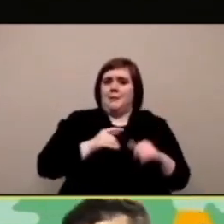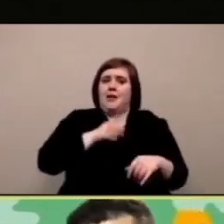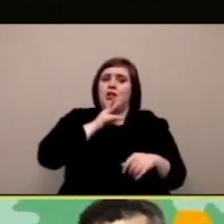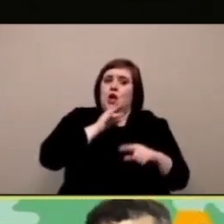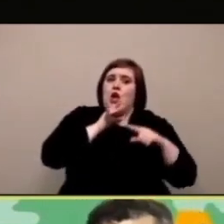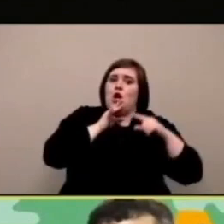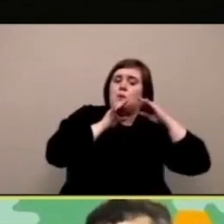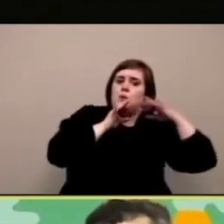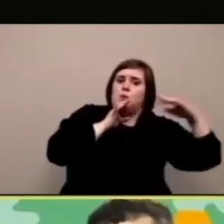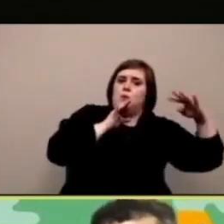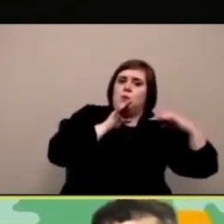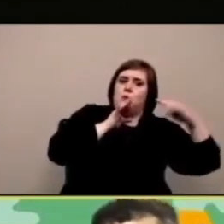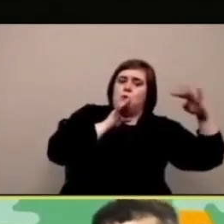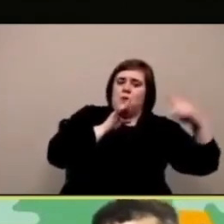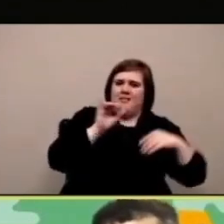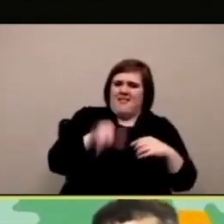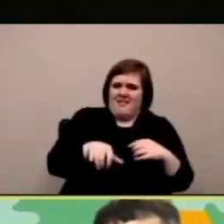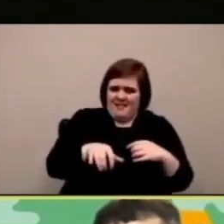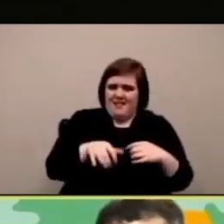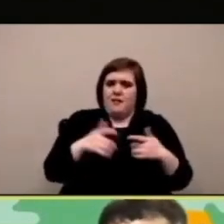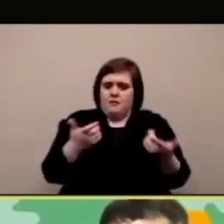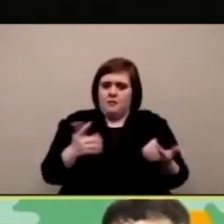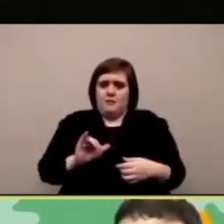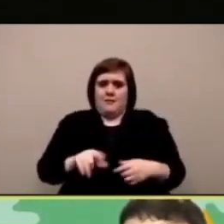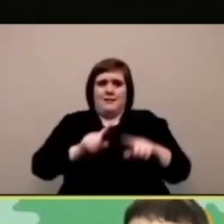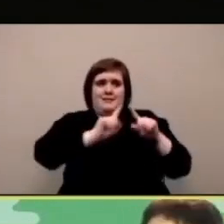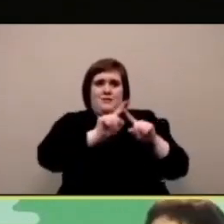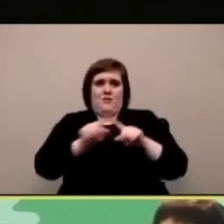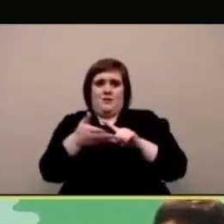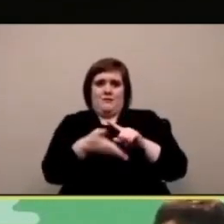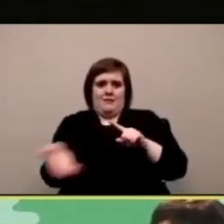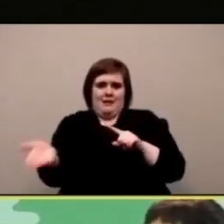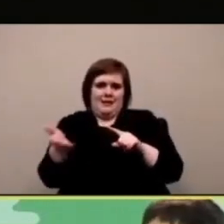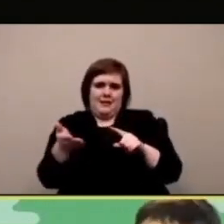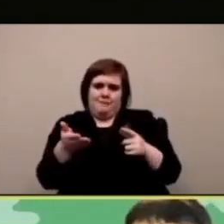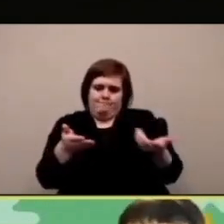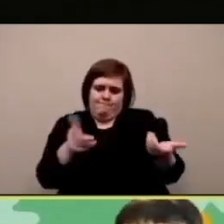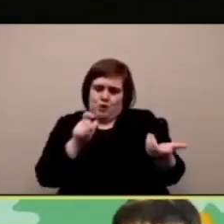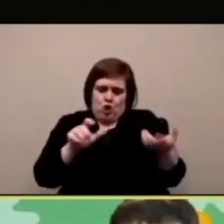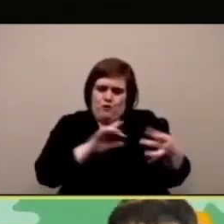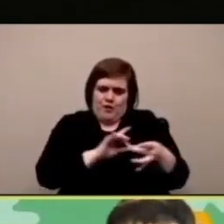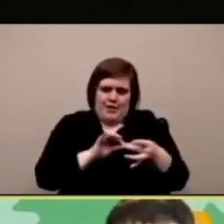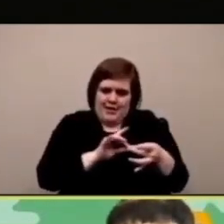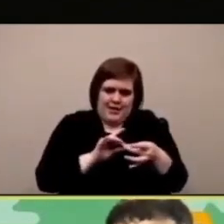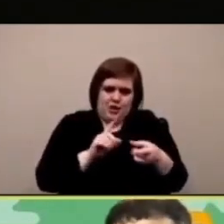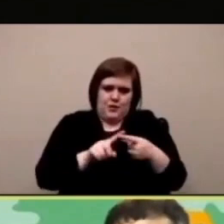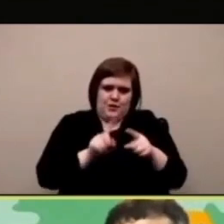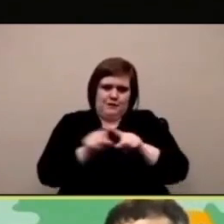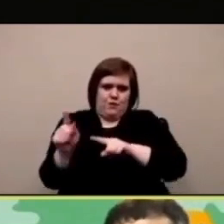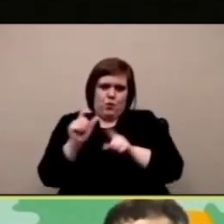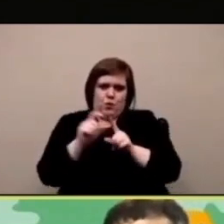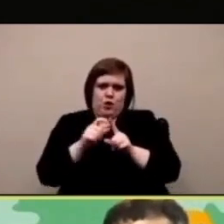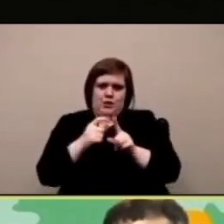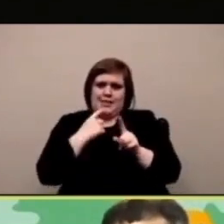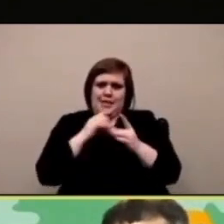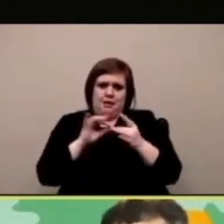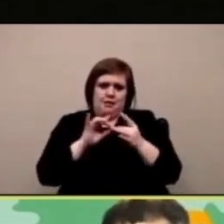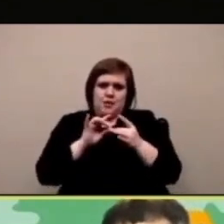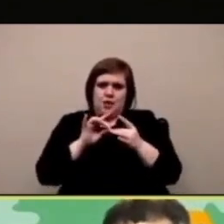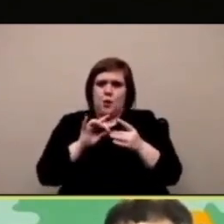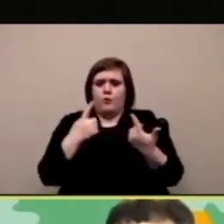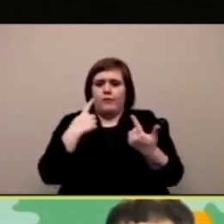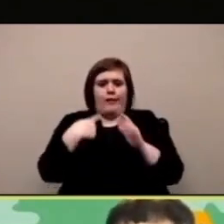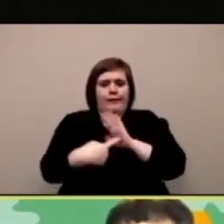形で私が話すとあのお話をするとあの物事が私の